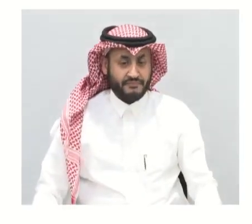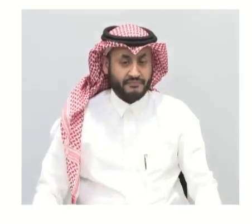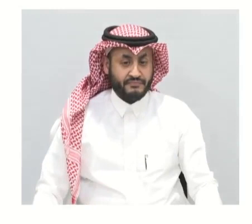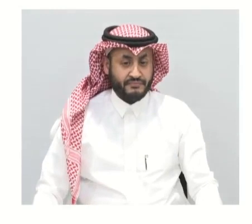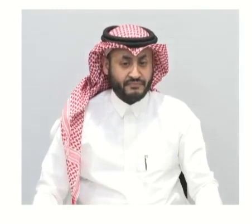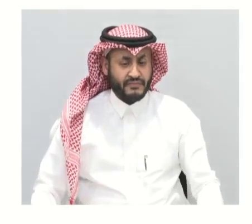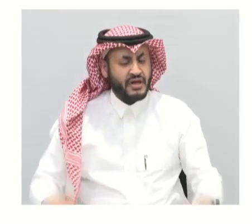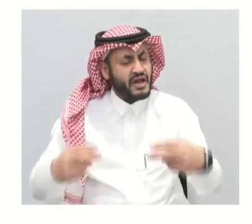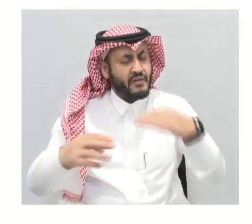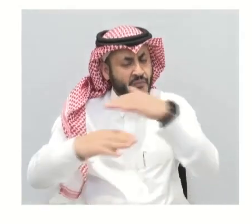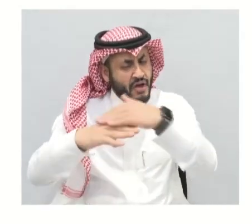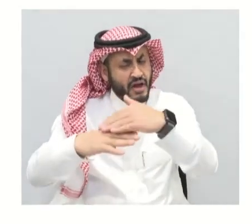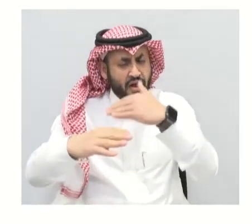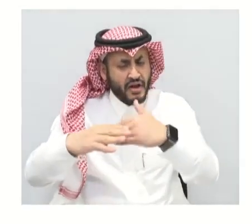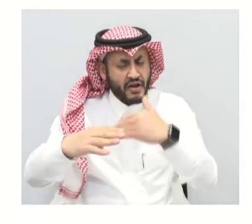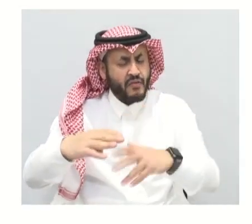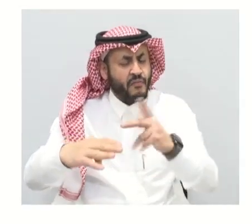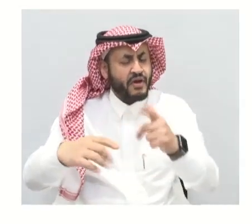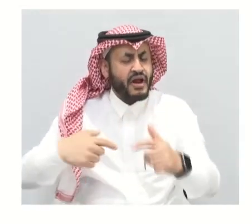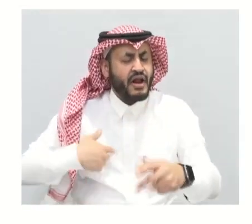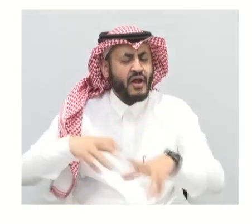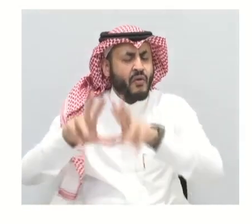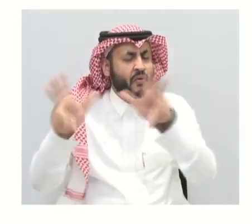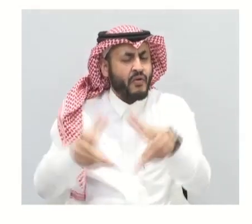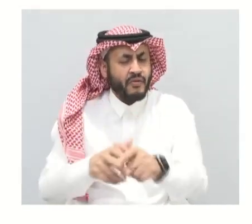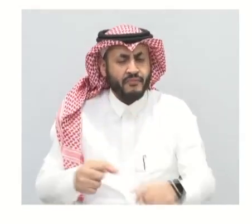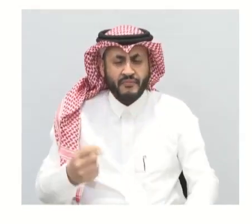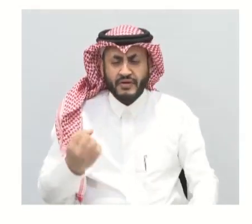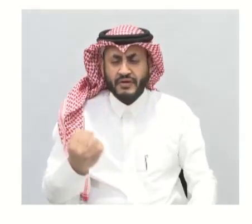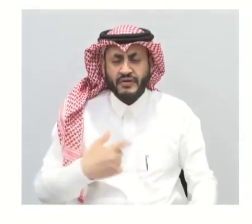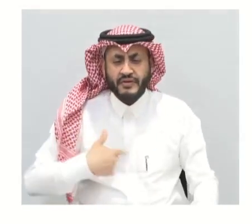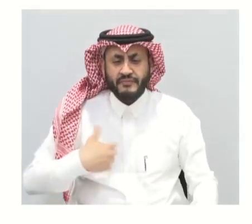سواء كانت السطحيه او تحت السطحيه او حتى الصخريه